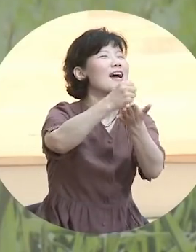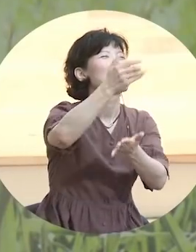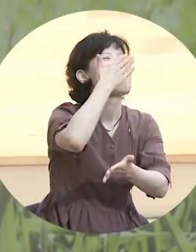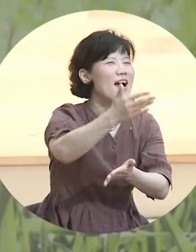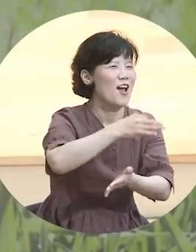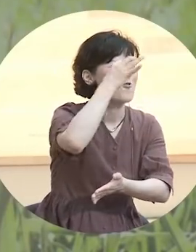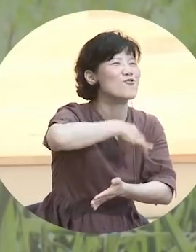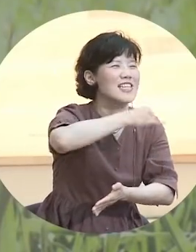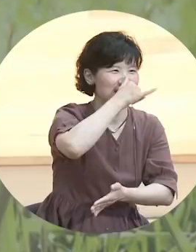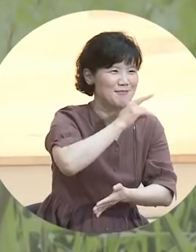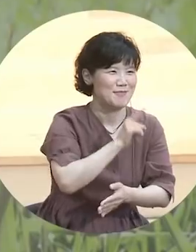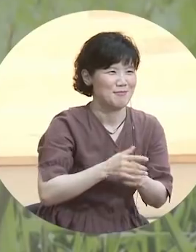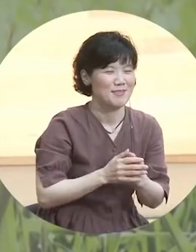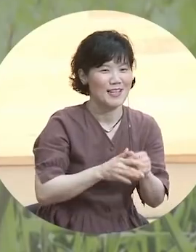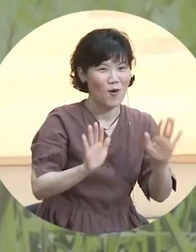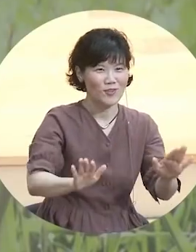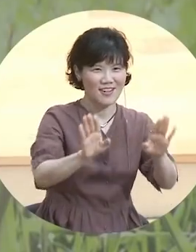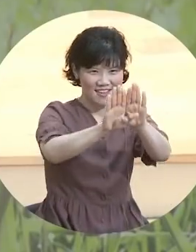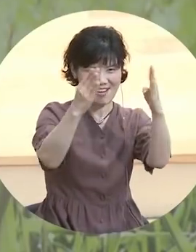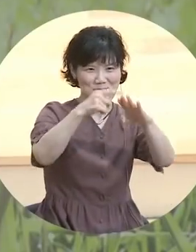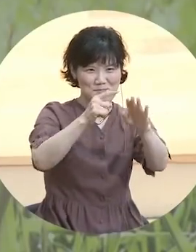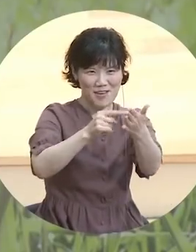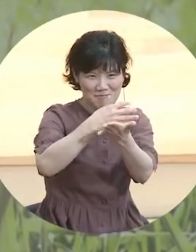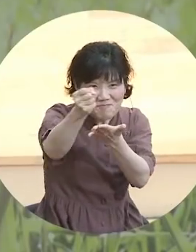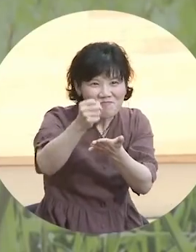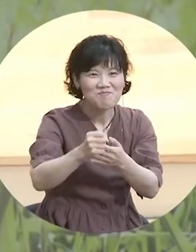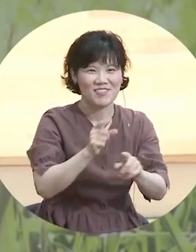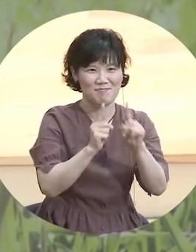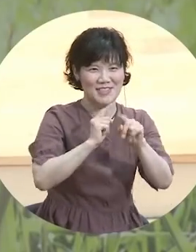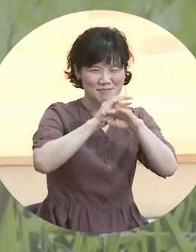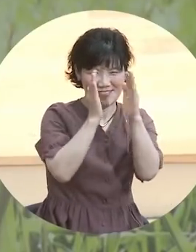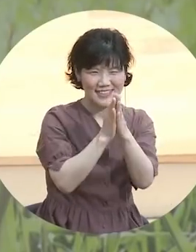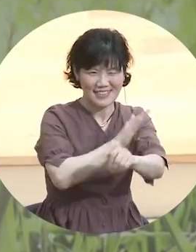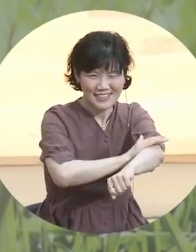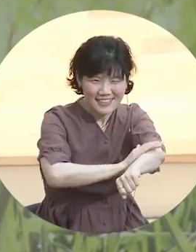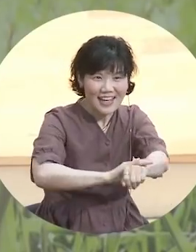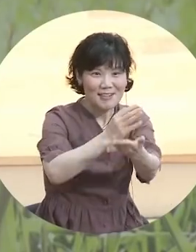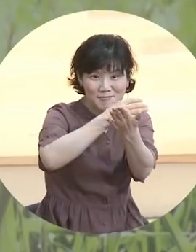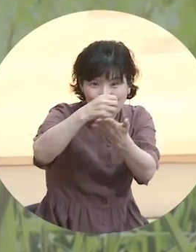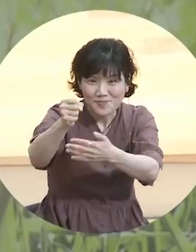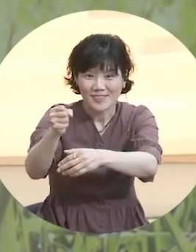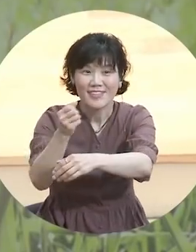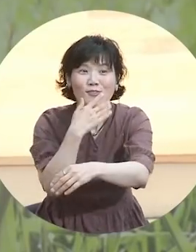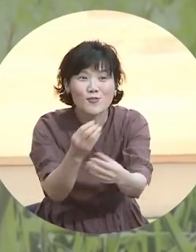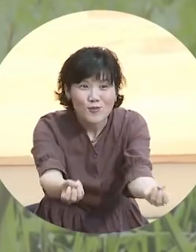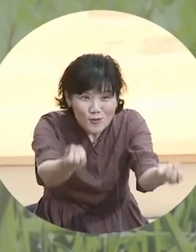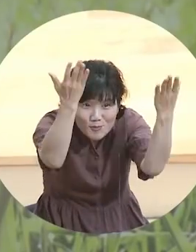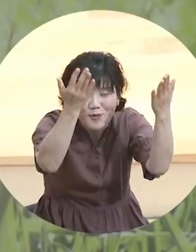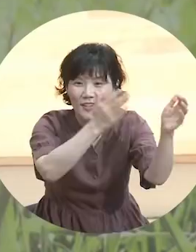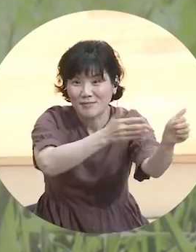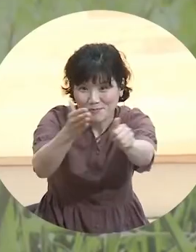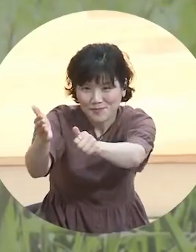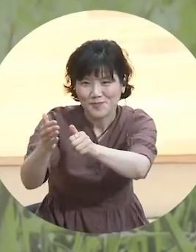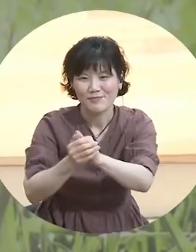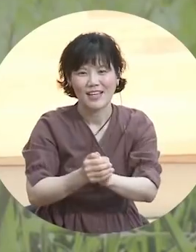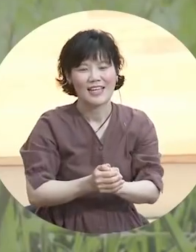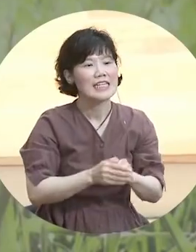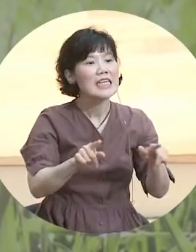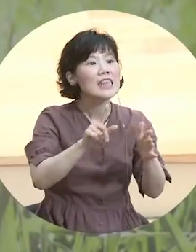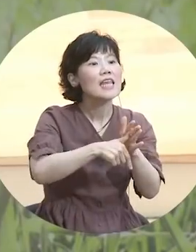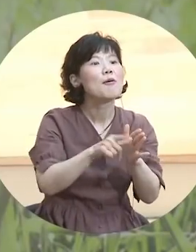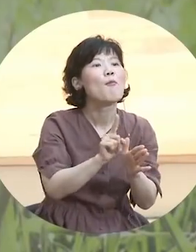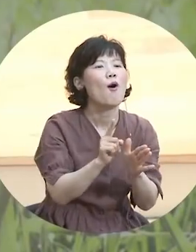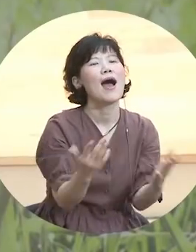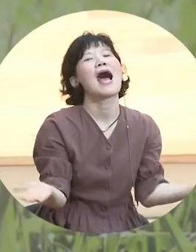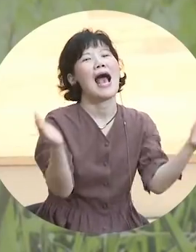합니다. 오늘 열린 마음으로 말씀을 받을 수 있기를 주 예수 이름으로 축복합니다. 이때는 뭐라고 해야